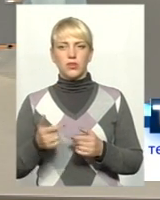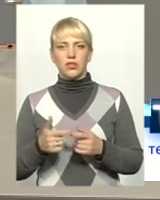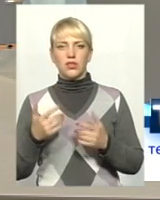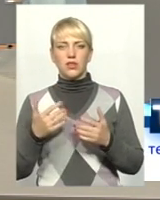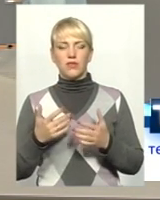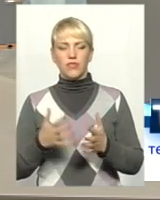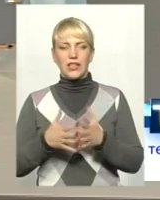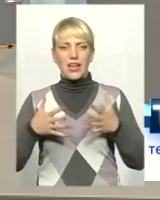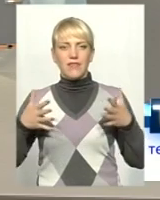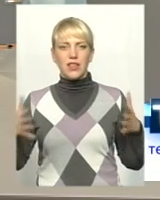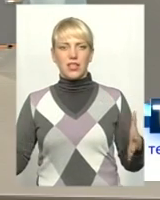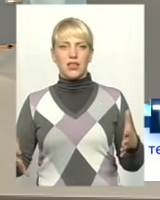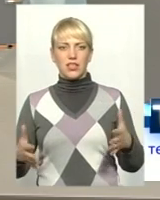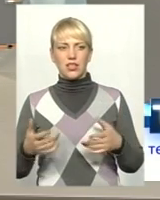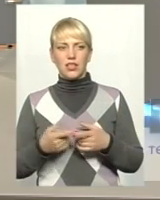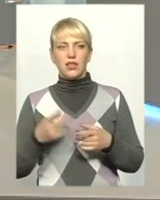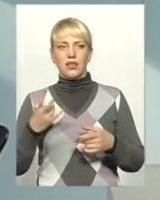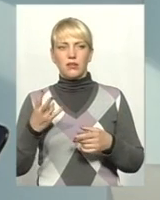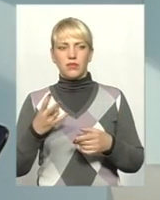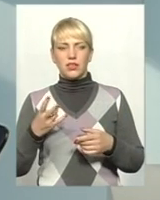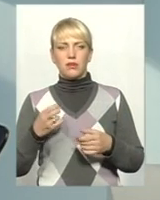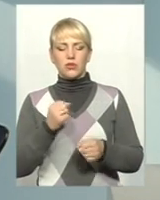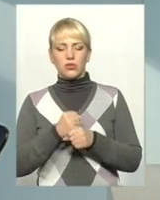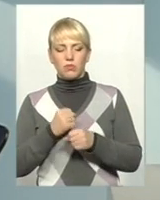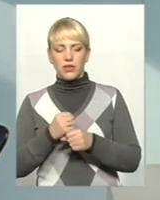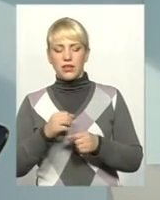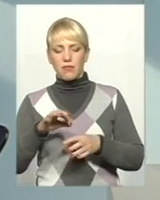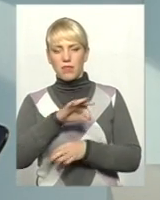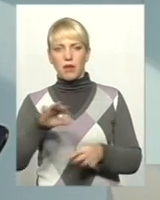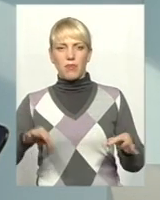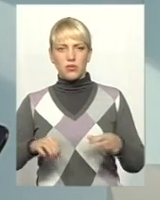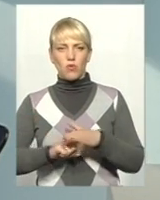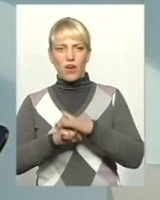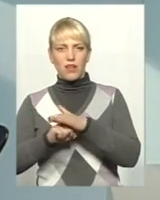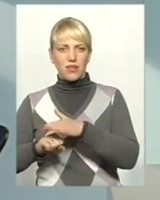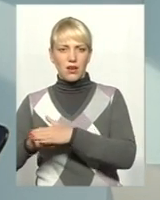грандіозний, постільки там треба зробити перебазування,